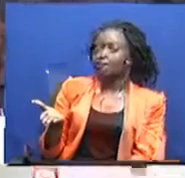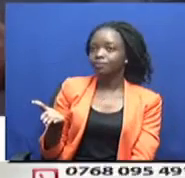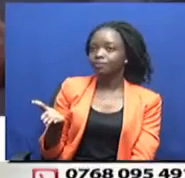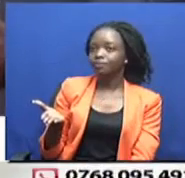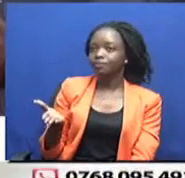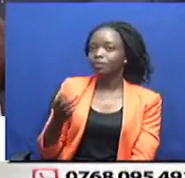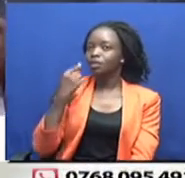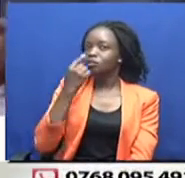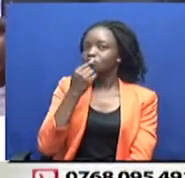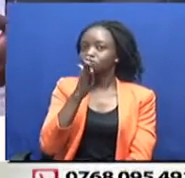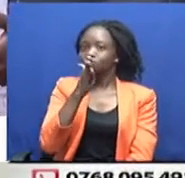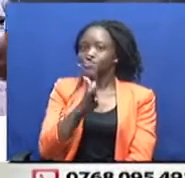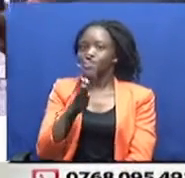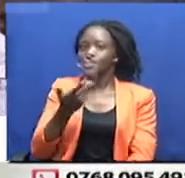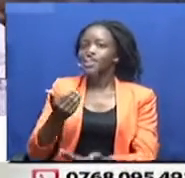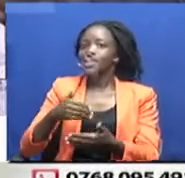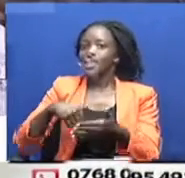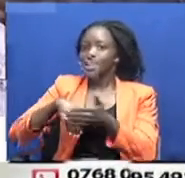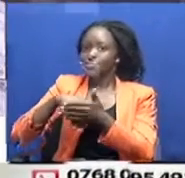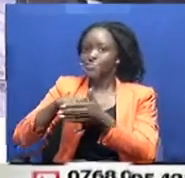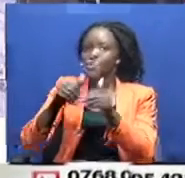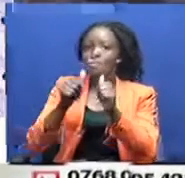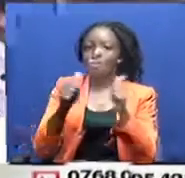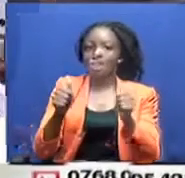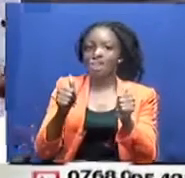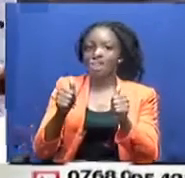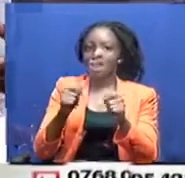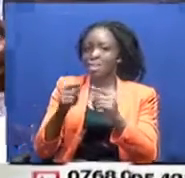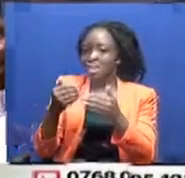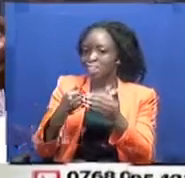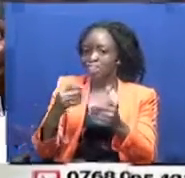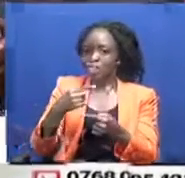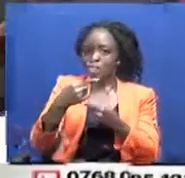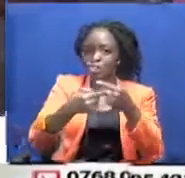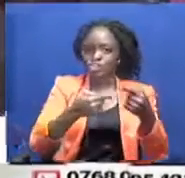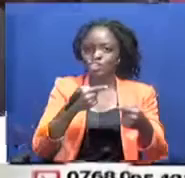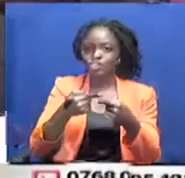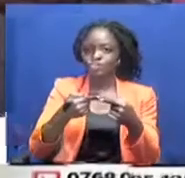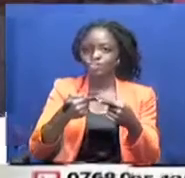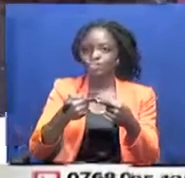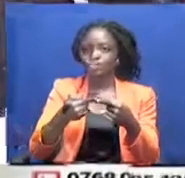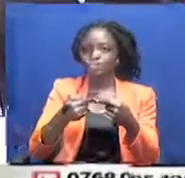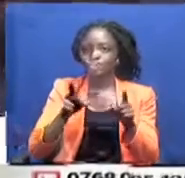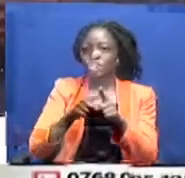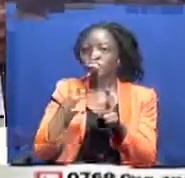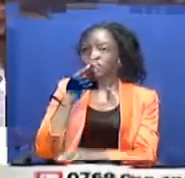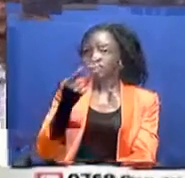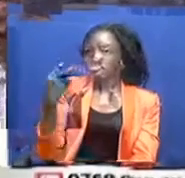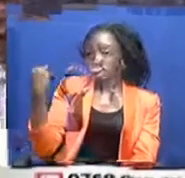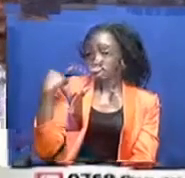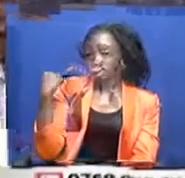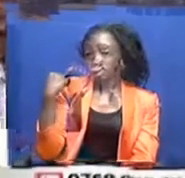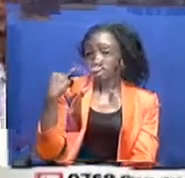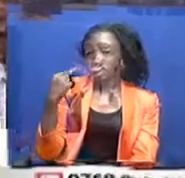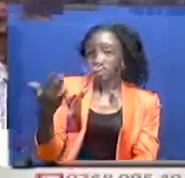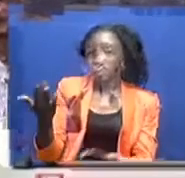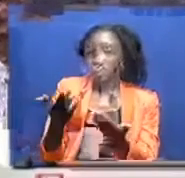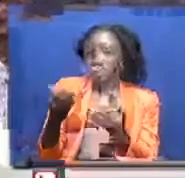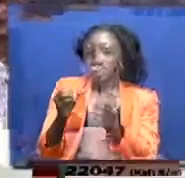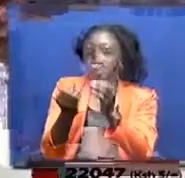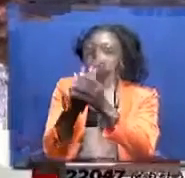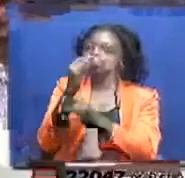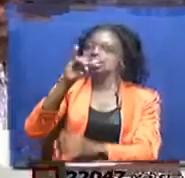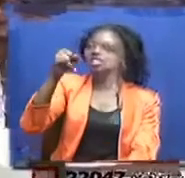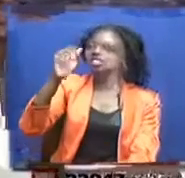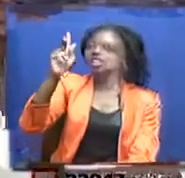Pini huyu ni superstar, huyu anafanya vizuri tu. Lakini kabla hatujasonga sana, mpenzi mtazamaji, kama alivyokujuza ni kwamba jana tumekuwa kwenye angatua ya